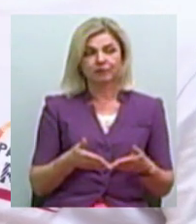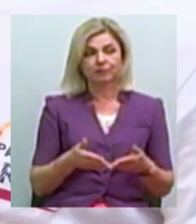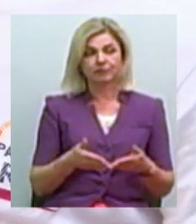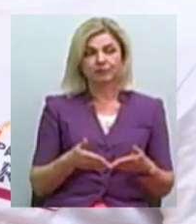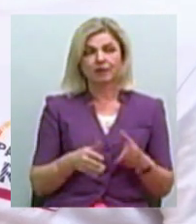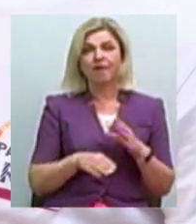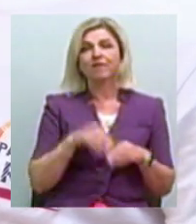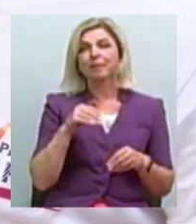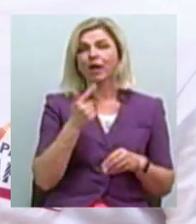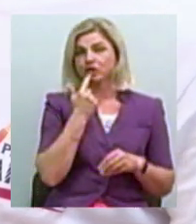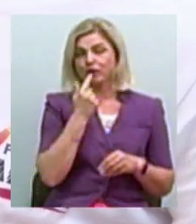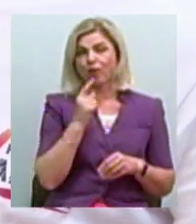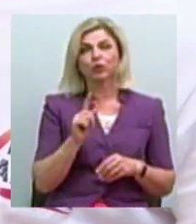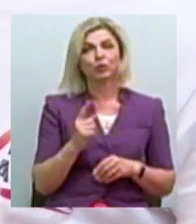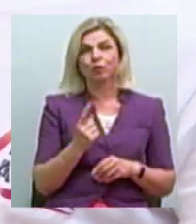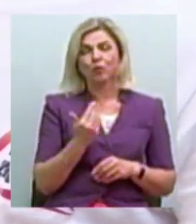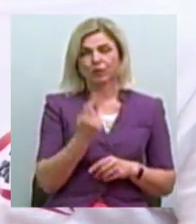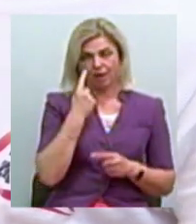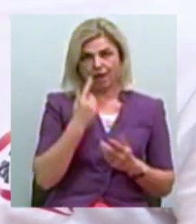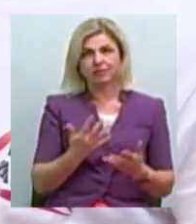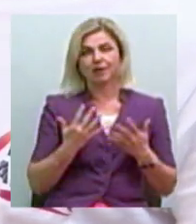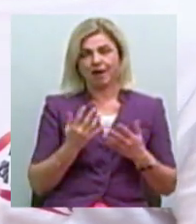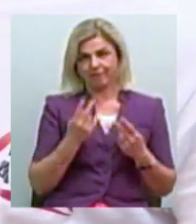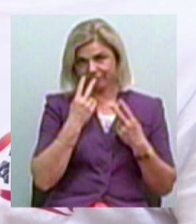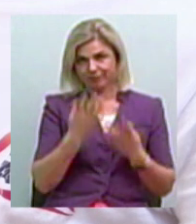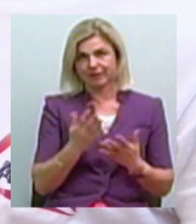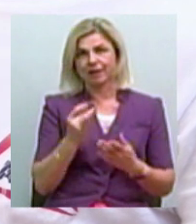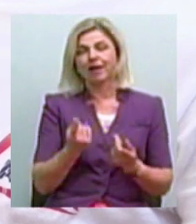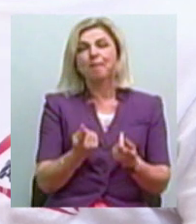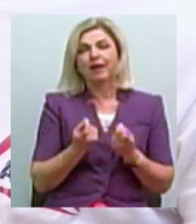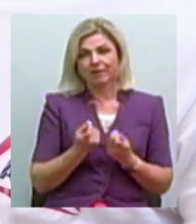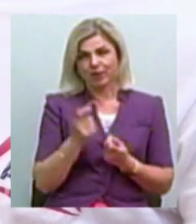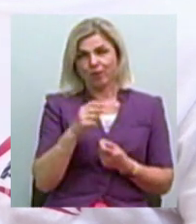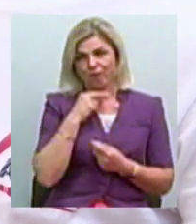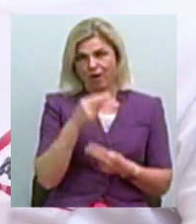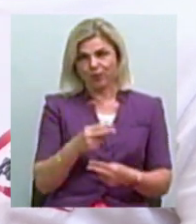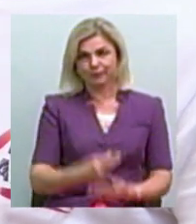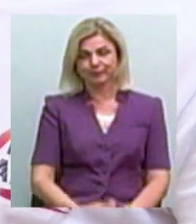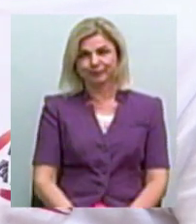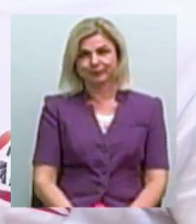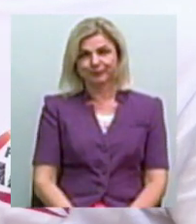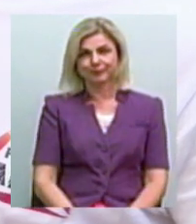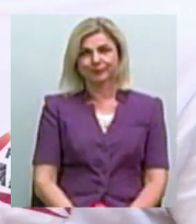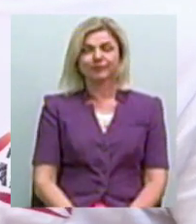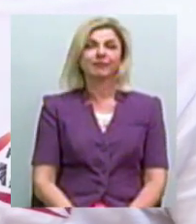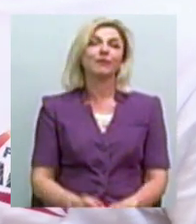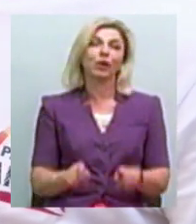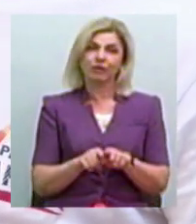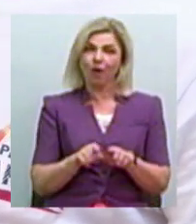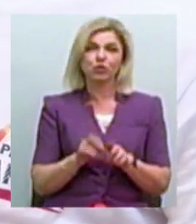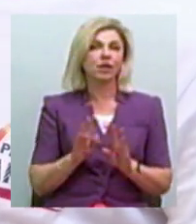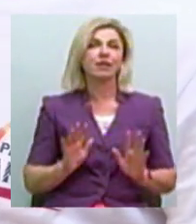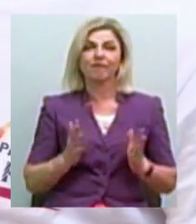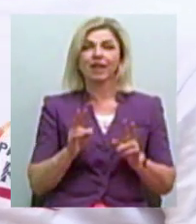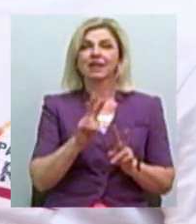вибрали червоний, тому що він дуже яскраво буде виглядати і приваблювати до себе увагу. Також не випадково названа